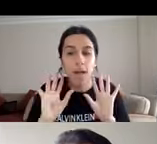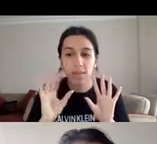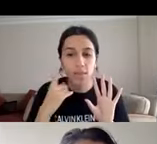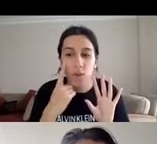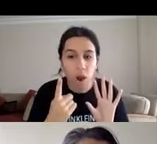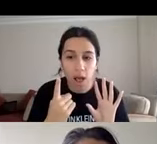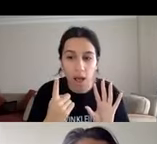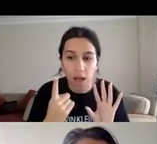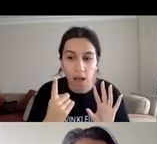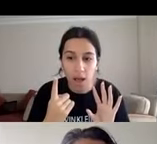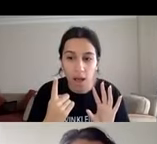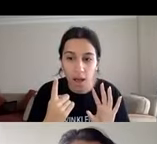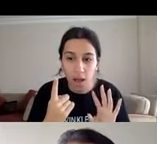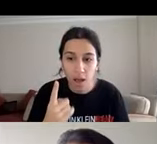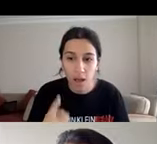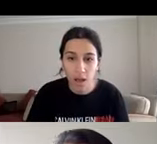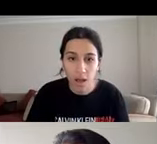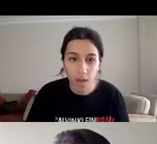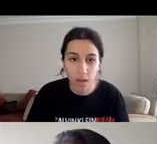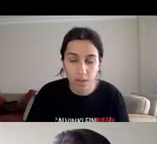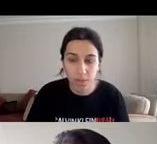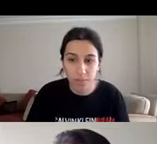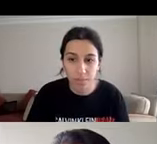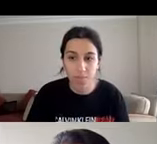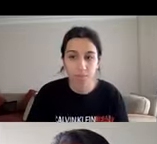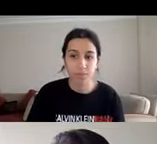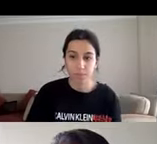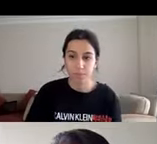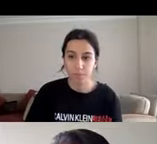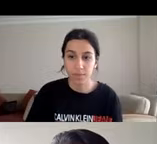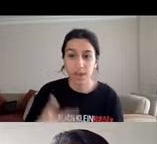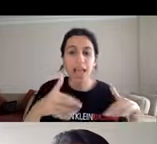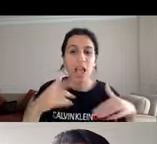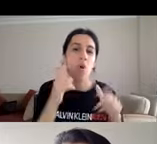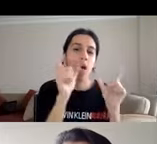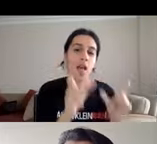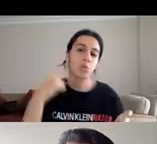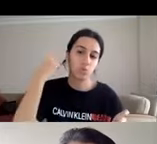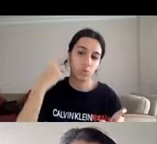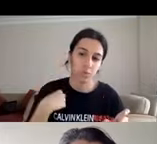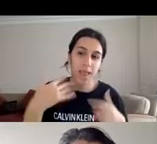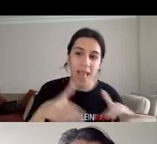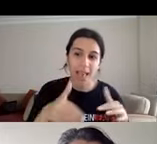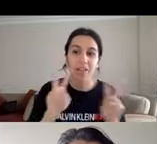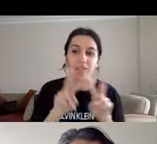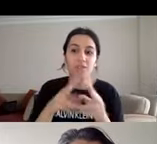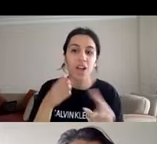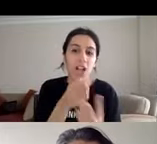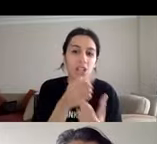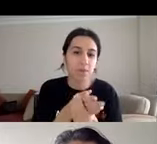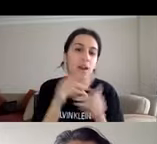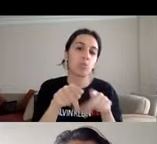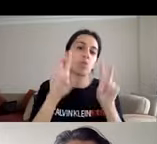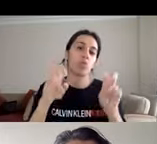en çok üzerine kafa yorulması gerektiğini düşündüğüm topluluk engelli kullanıcılar. Web erişilebilirliği tam da burada devreye